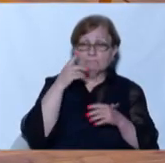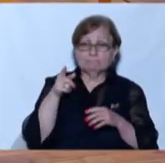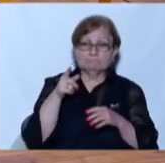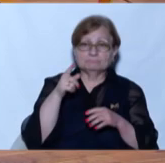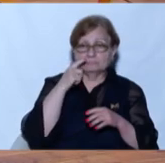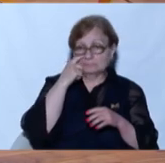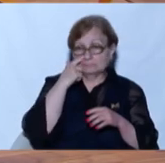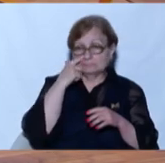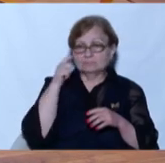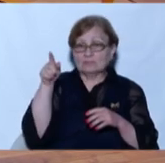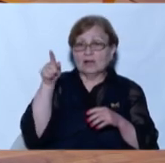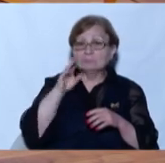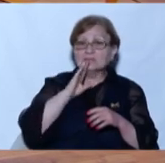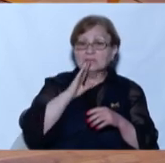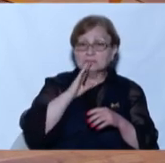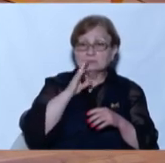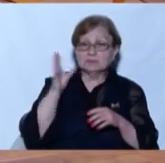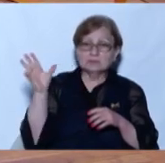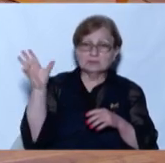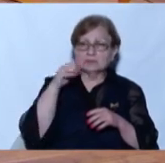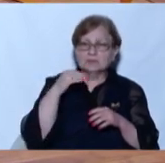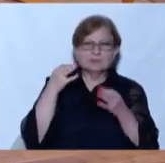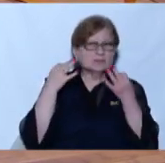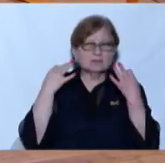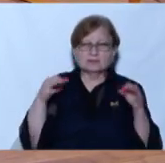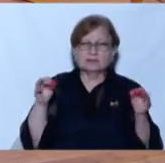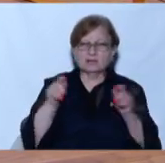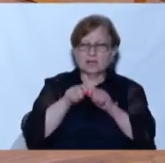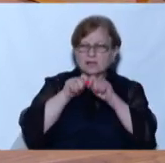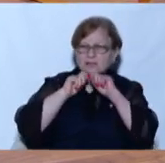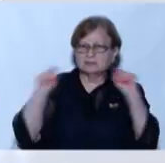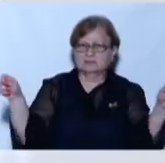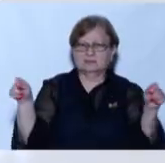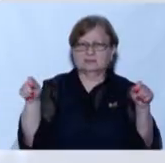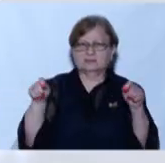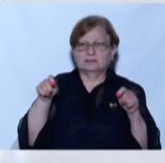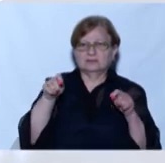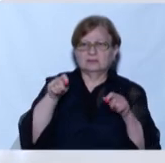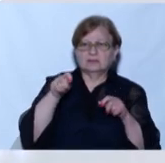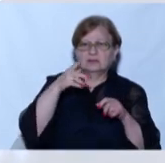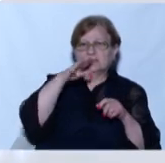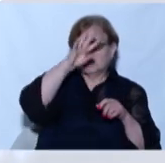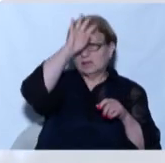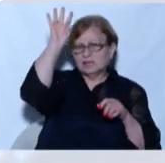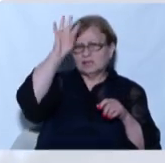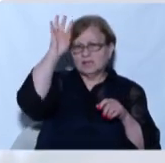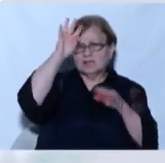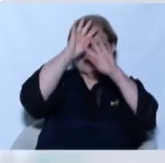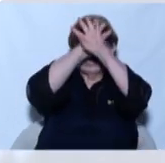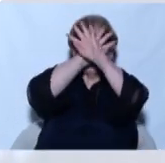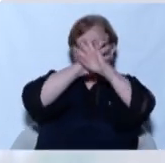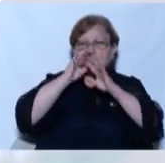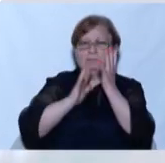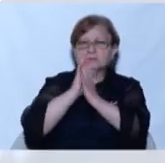ეს მარკიზადე პომპადურმა ესე იგი მთელი ეს სულიად ღიად ხდებოდა მოუწყო ეგრეთ წოდებული ირმების სავანე ერქვა ირმების პარკი ესეთი